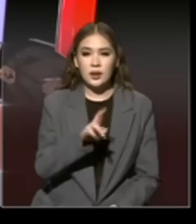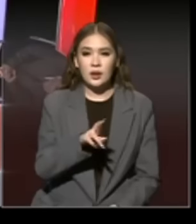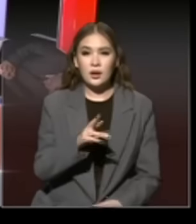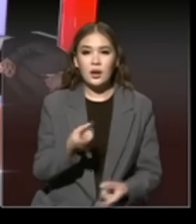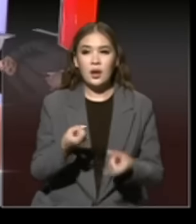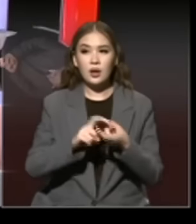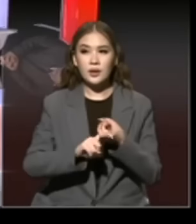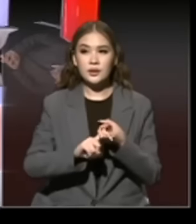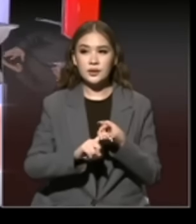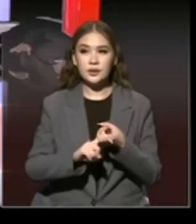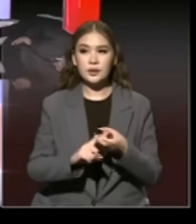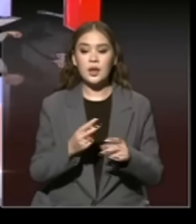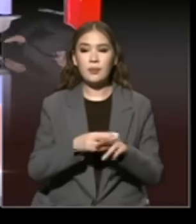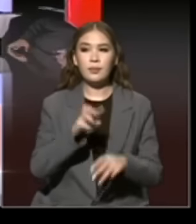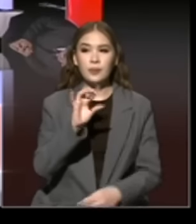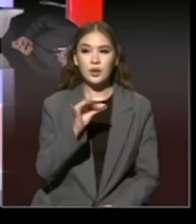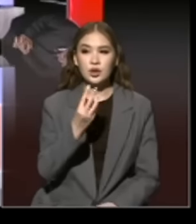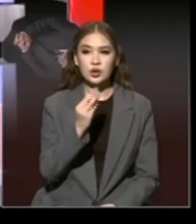жаңағы